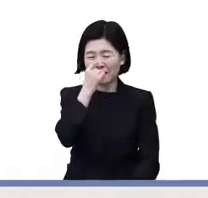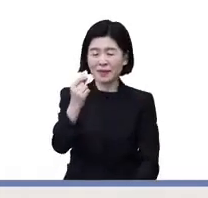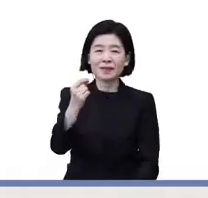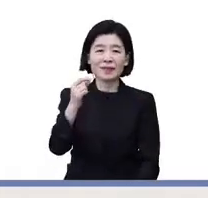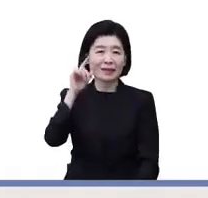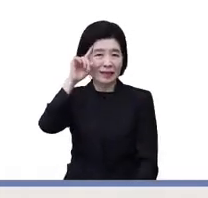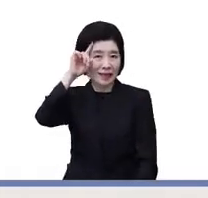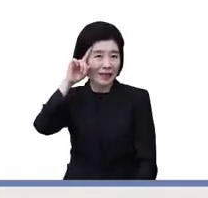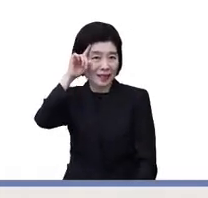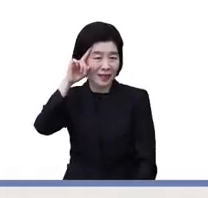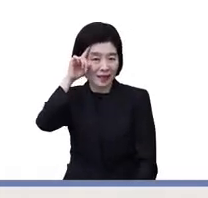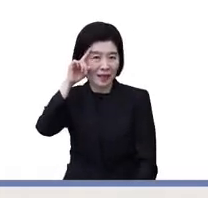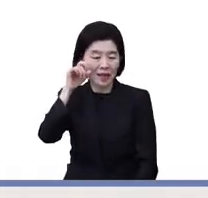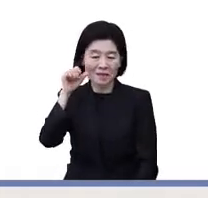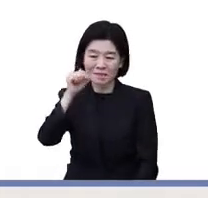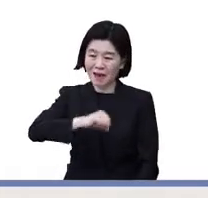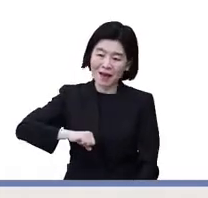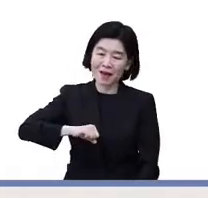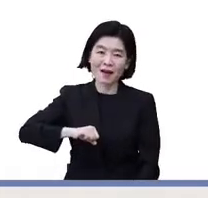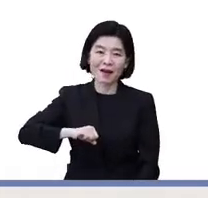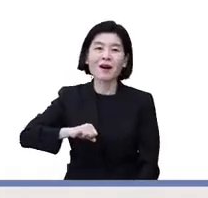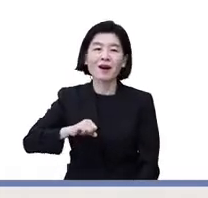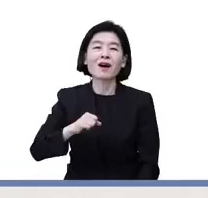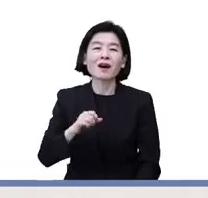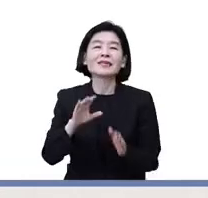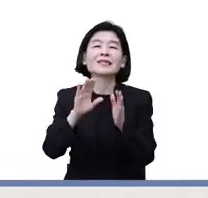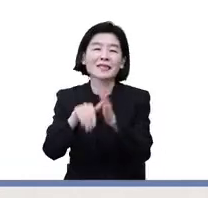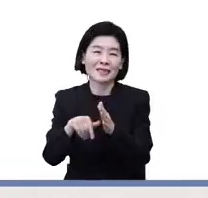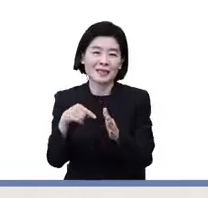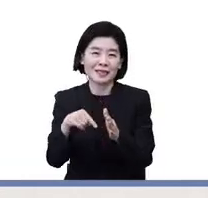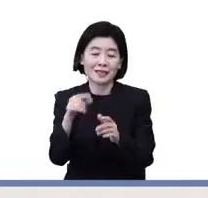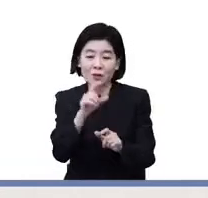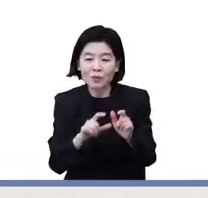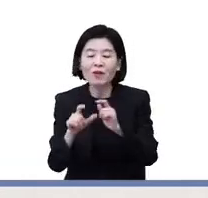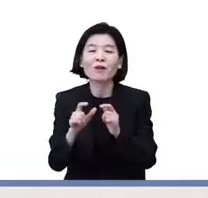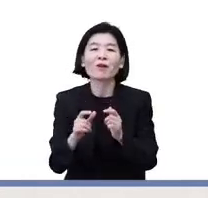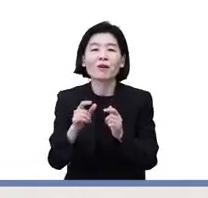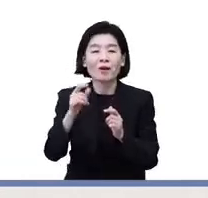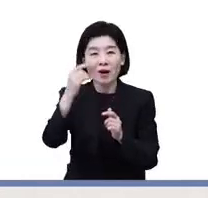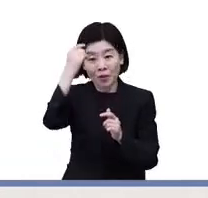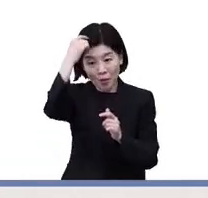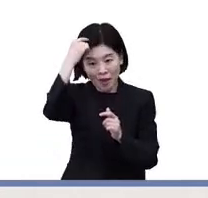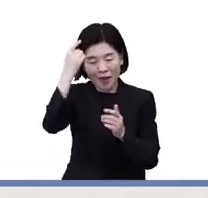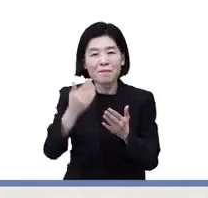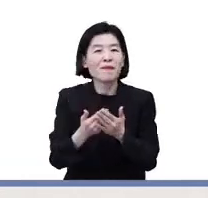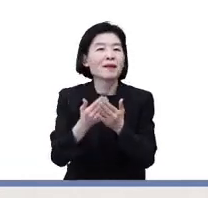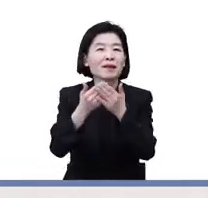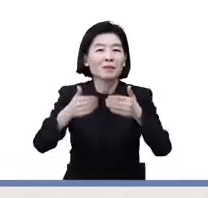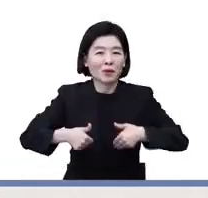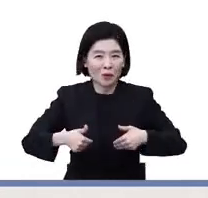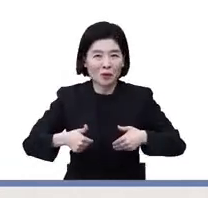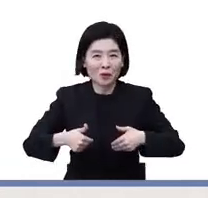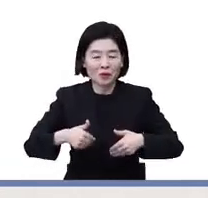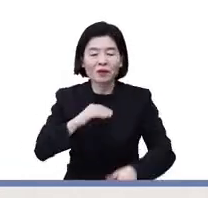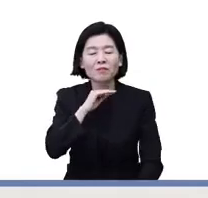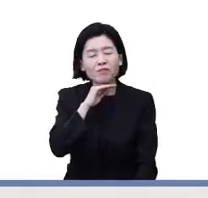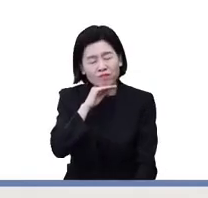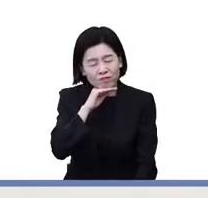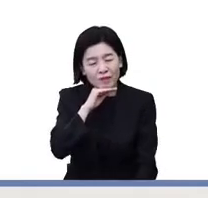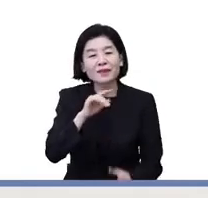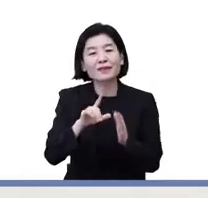짜증이 많고 반항을 잘하고 하는 시기인 겁니다. 아직도 발달을 해야 되고 한편으로는 좀 기다려 주실 필요가 있는 시기인